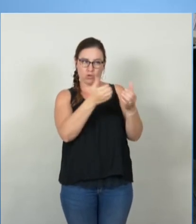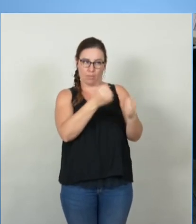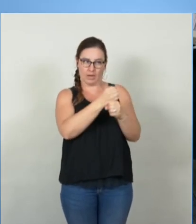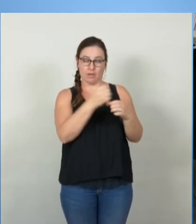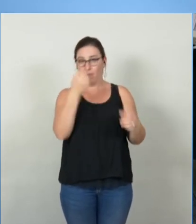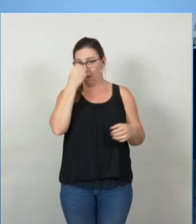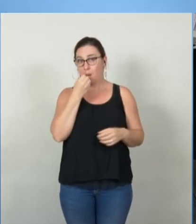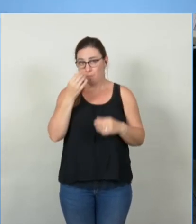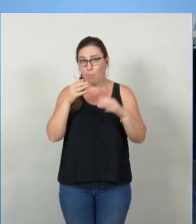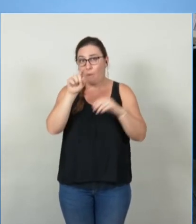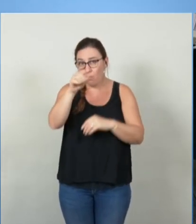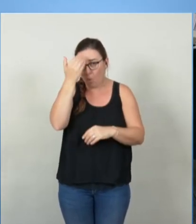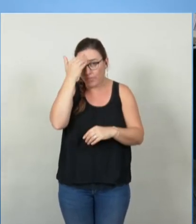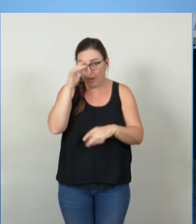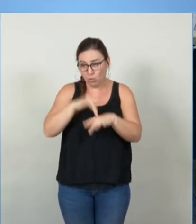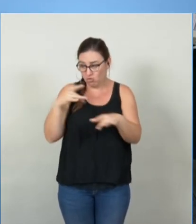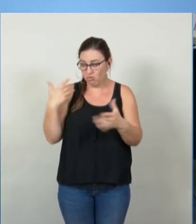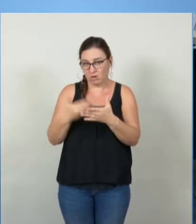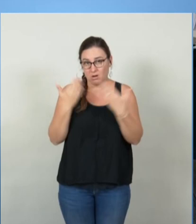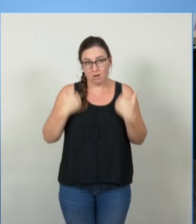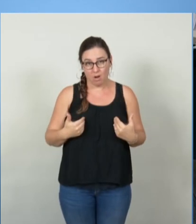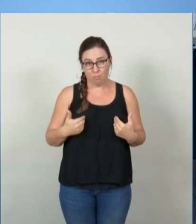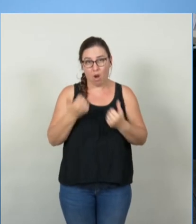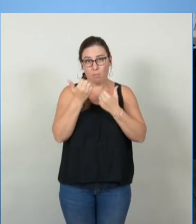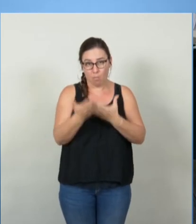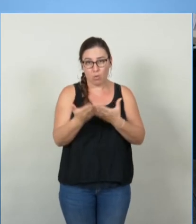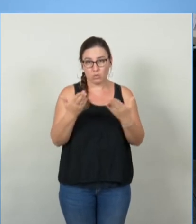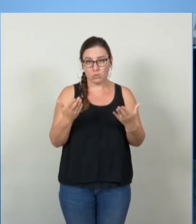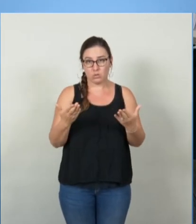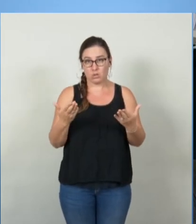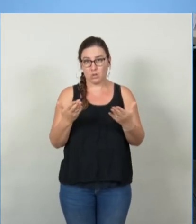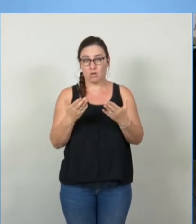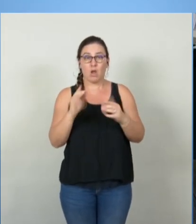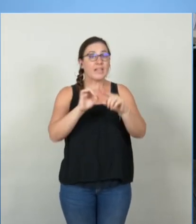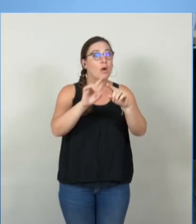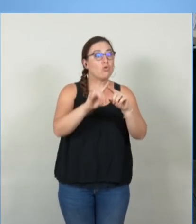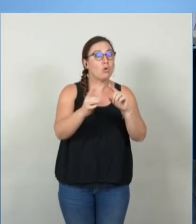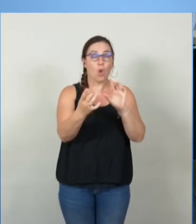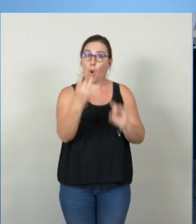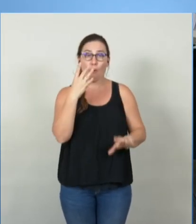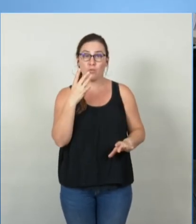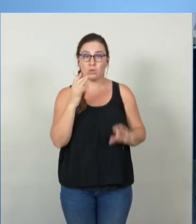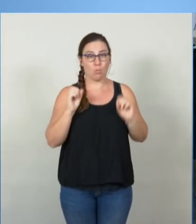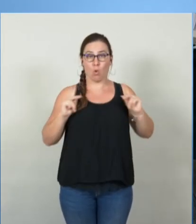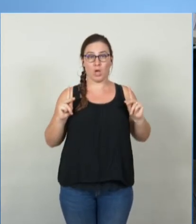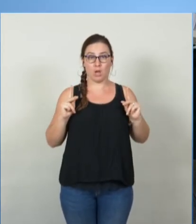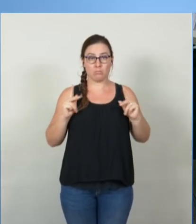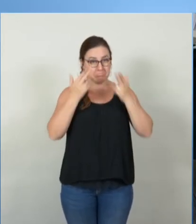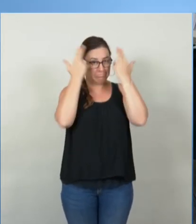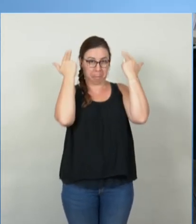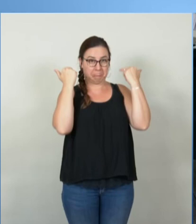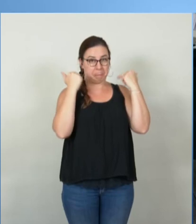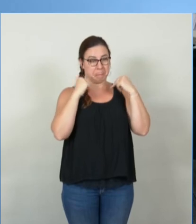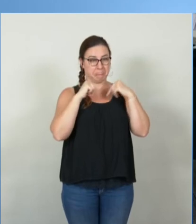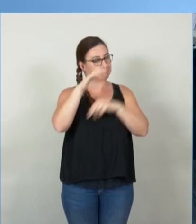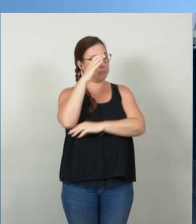placé pour savoir que il m'est déjà arrivé de proposer quelque chose qui ne soit pas retenu par le comité d'avis et de me plier à cet